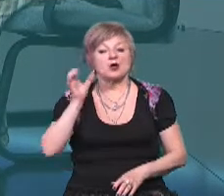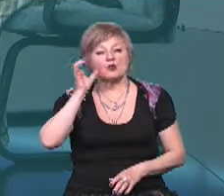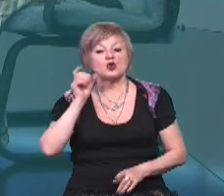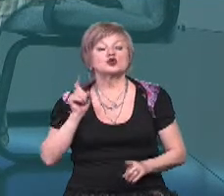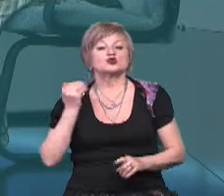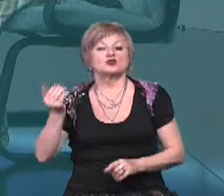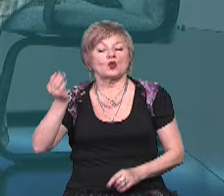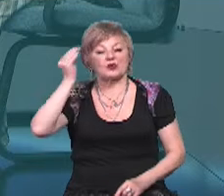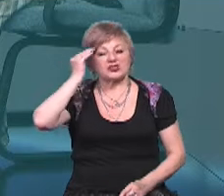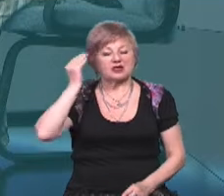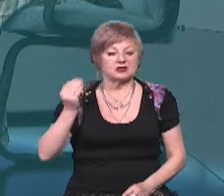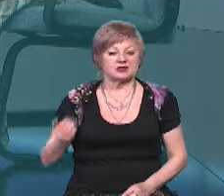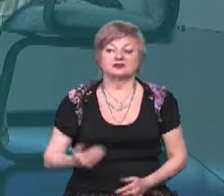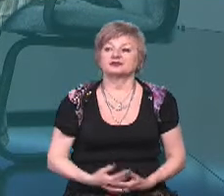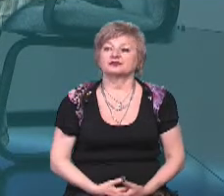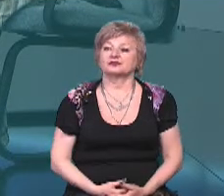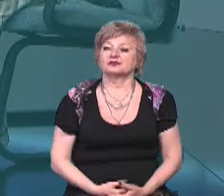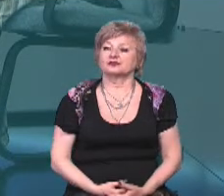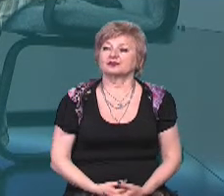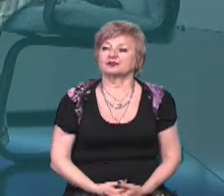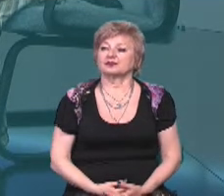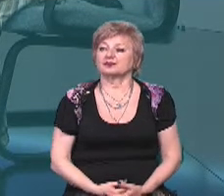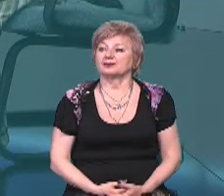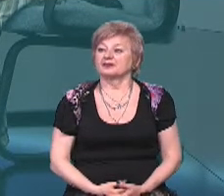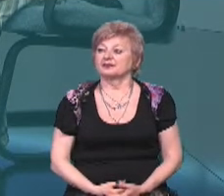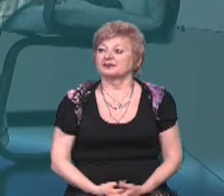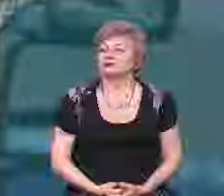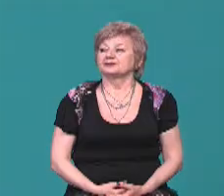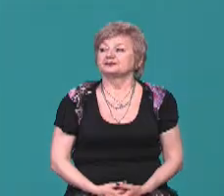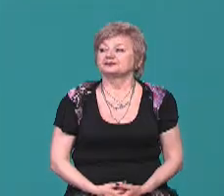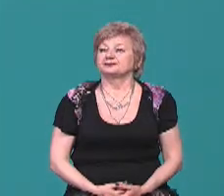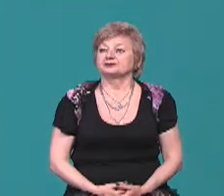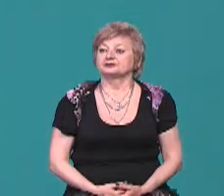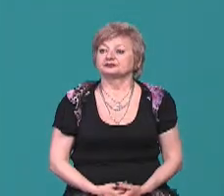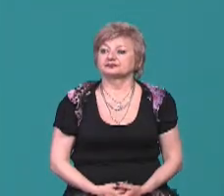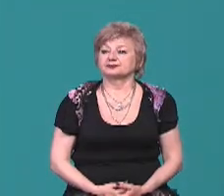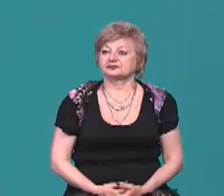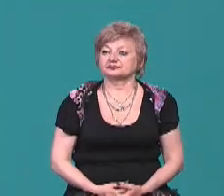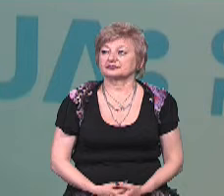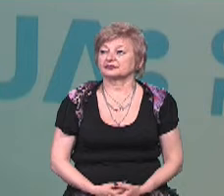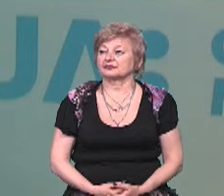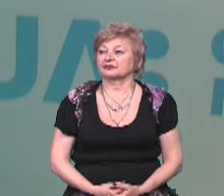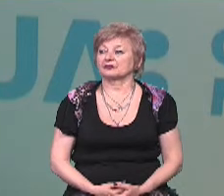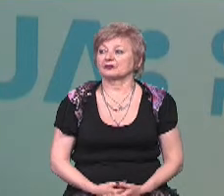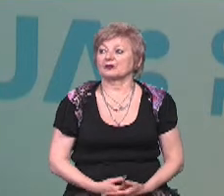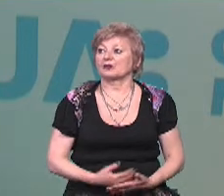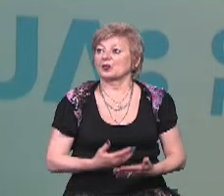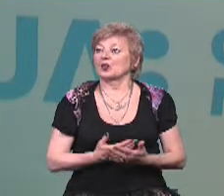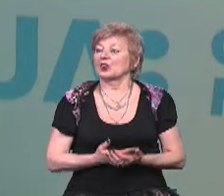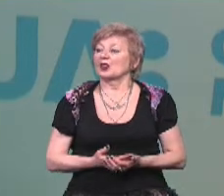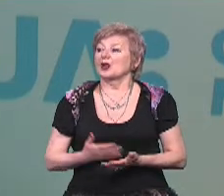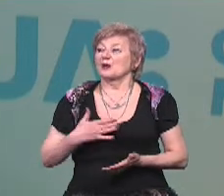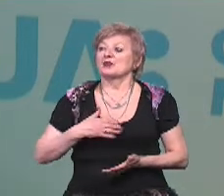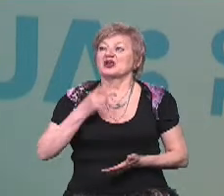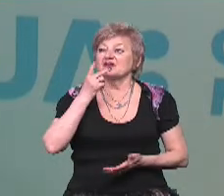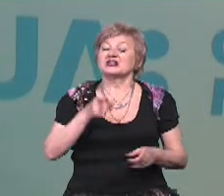послухаємо його думку і що він нам розкаже. Гарний хлопець, до речі, так. Да. Взагалі, коли ми бачимо